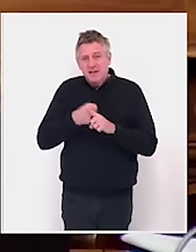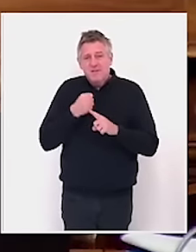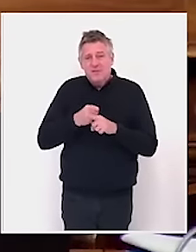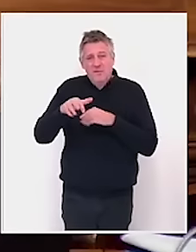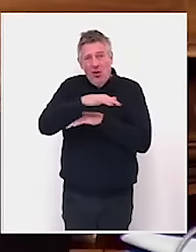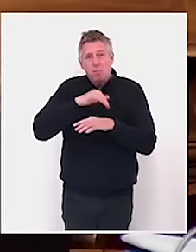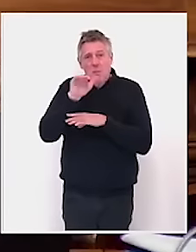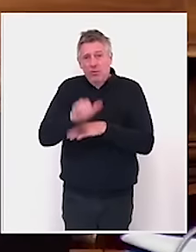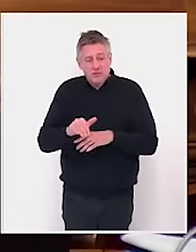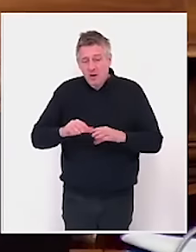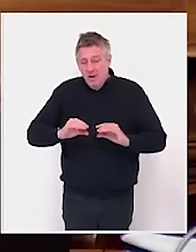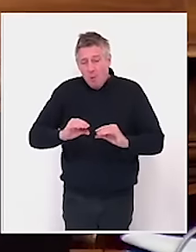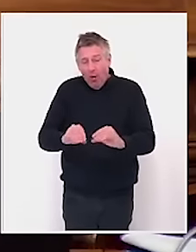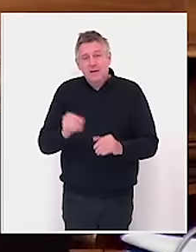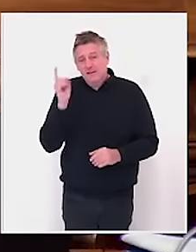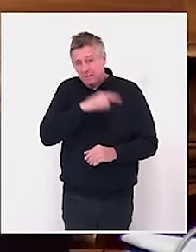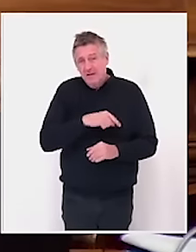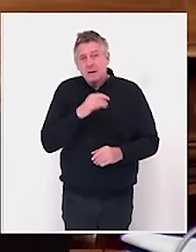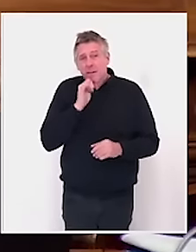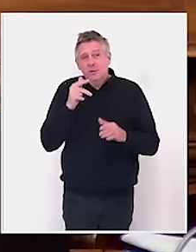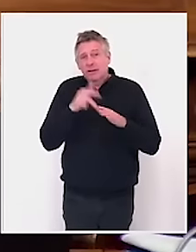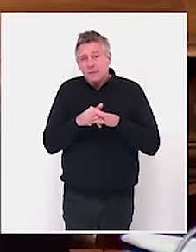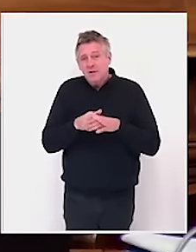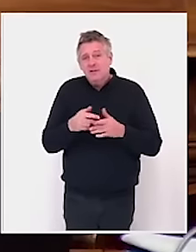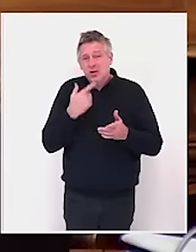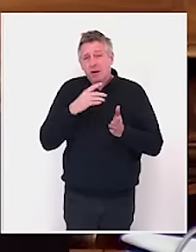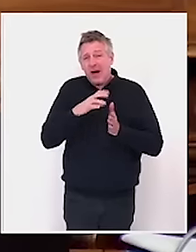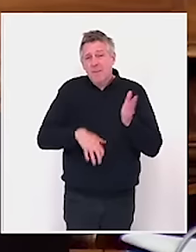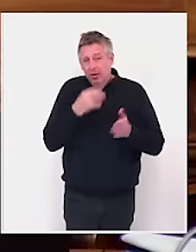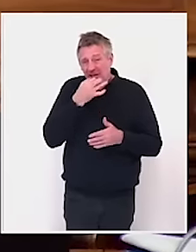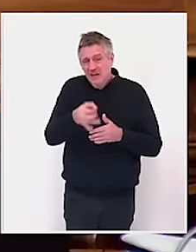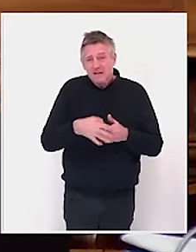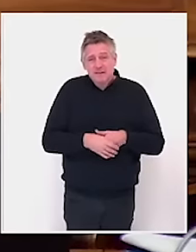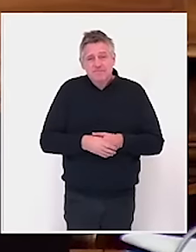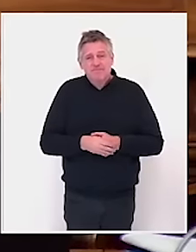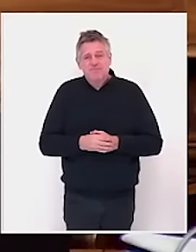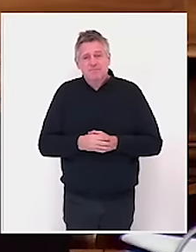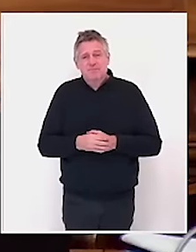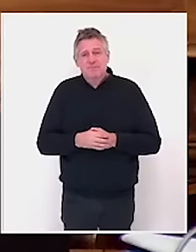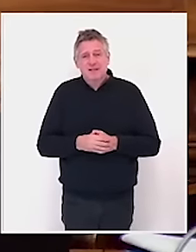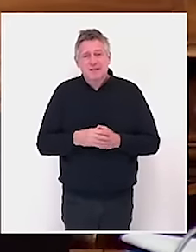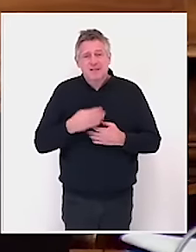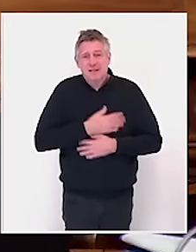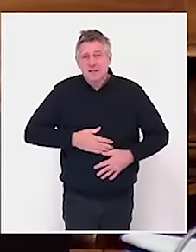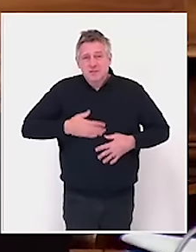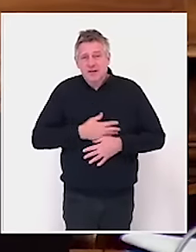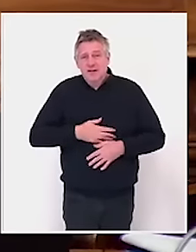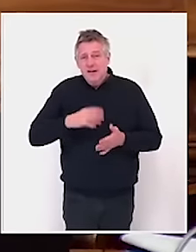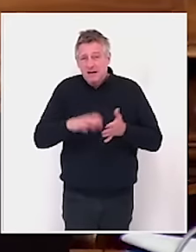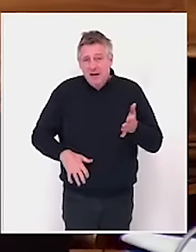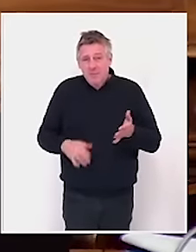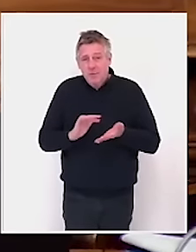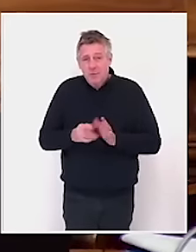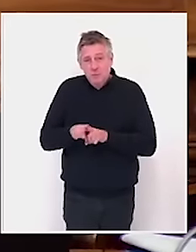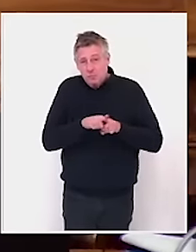l'environnement. Donc ça, c'est une petite intro. Nous, ce qu'on a envie de dire sur le rapport, nous, on est satisfait aussi du rapport, donc je vais faire comme tout le